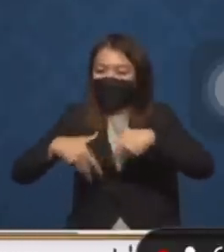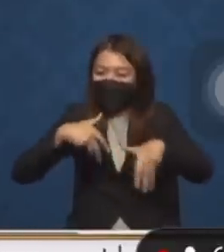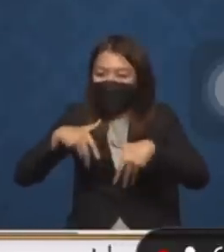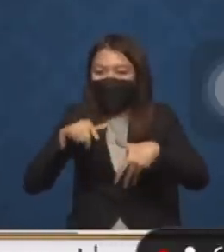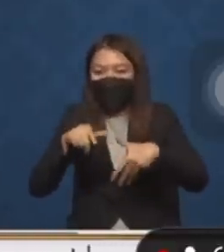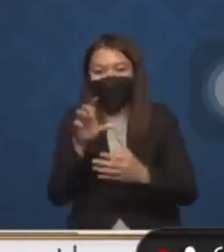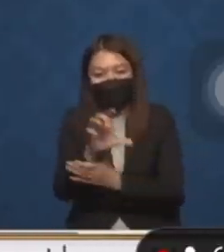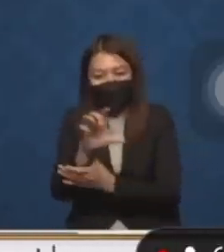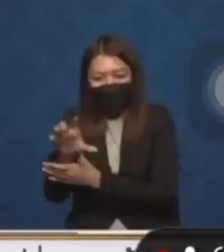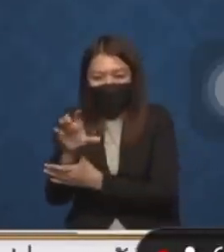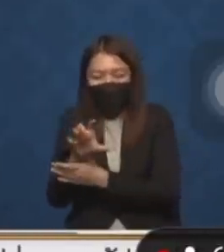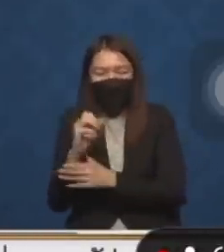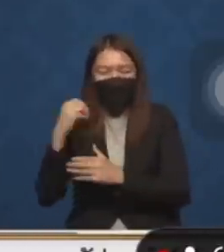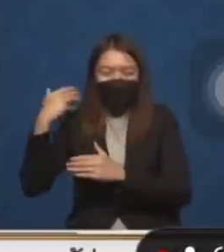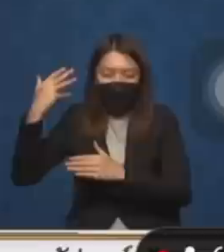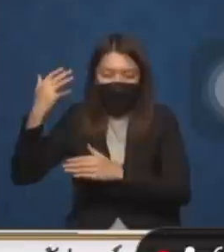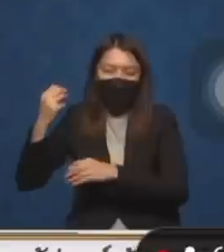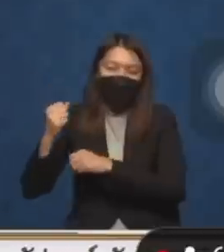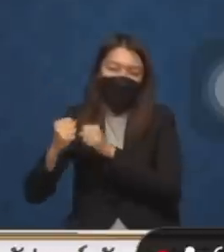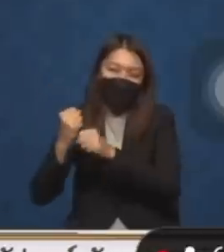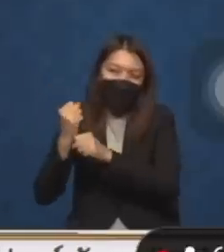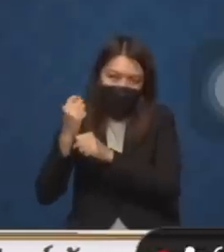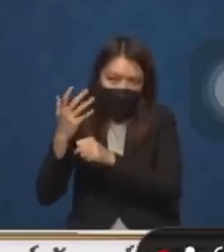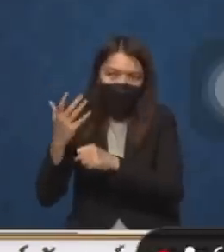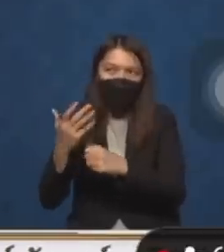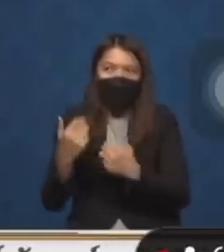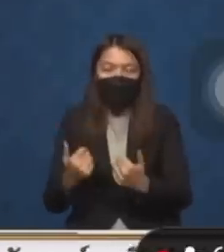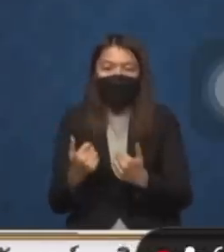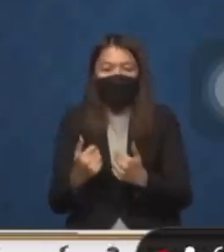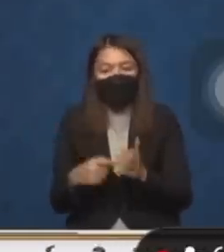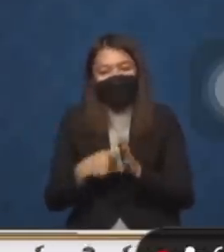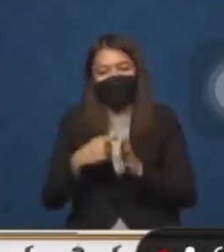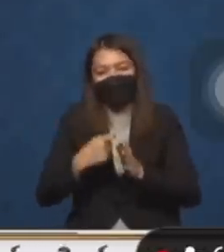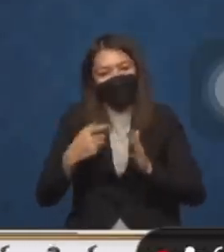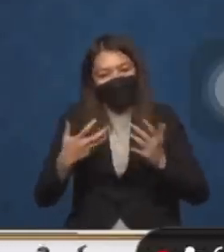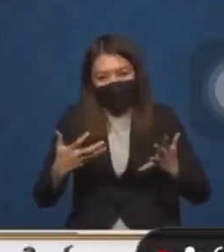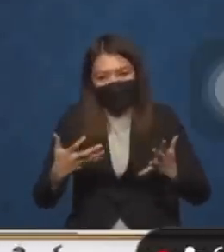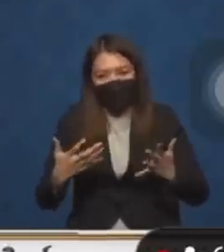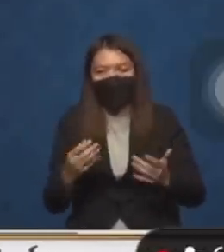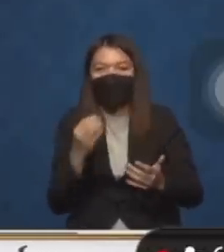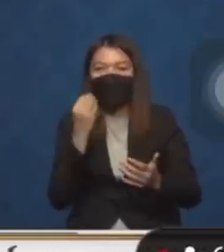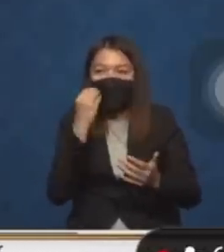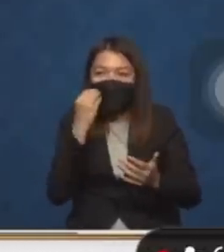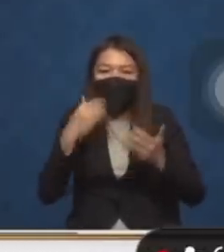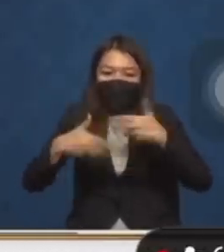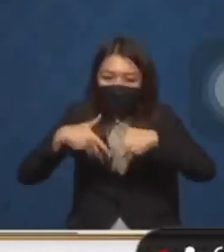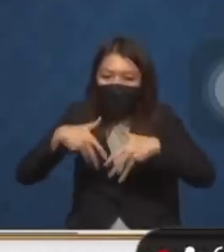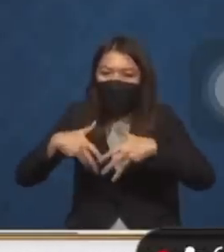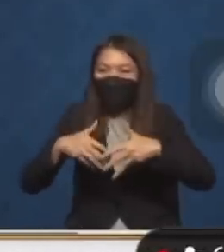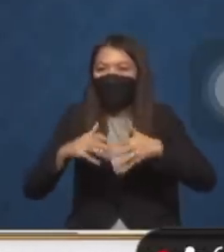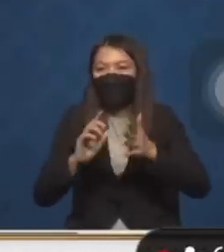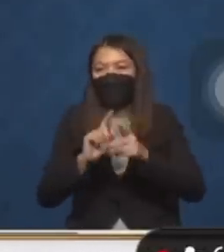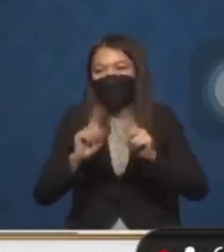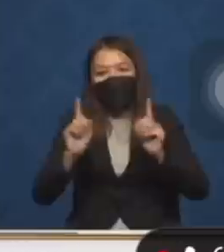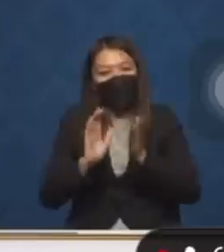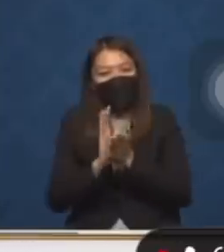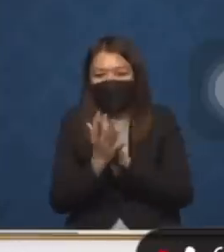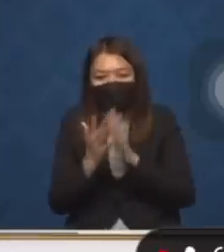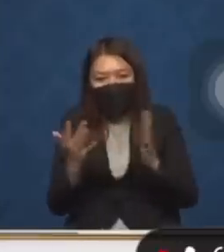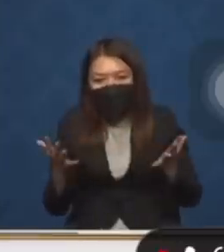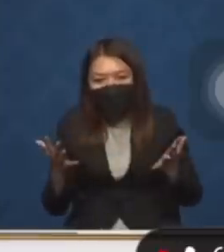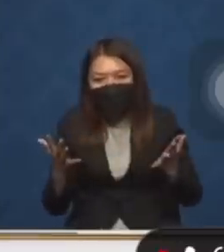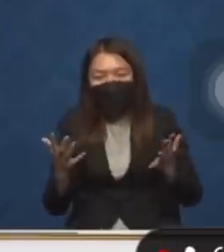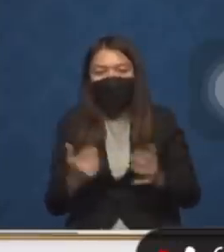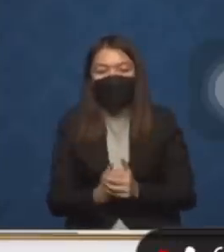per miliมอยแล้วสถานการณบ้านมองเปลยไปแล้วไม่มีเหผใดต่ไป